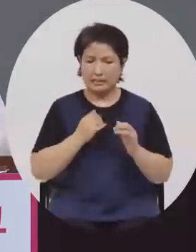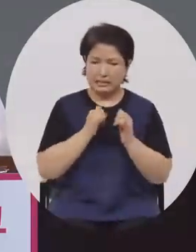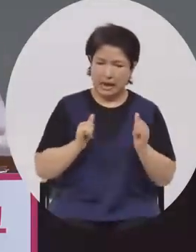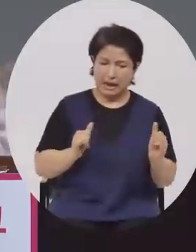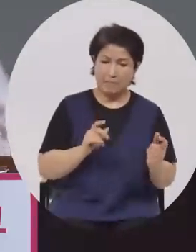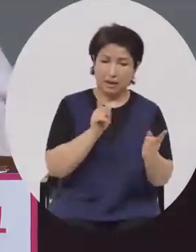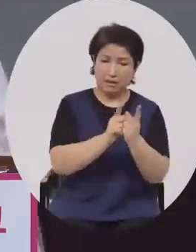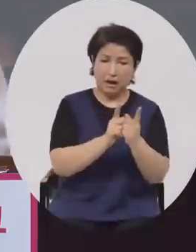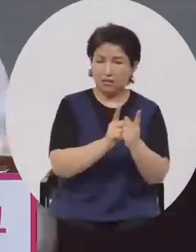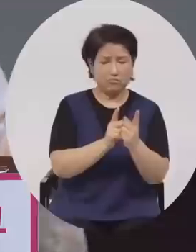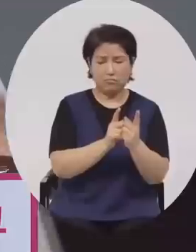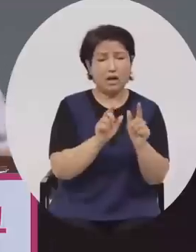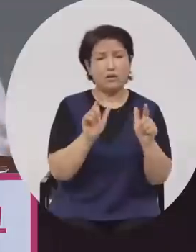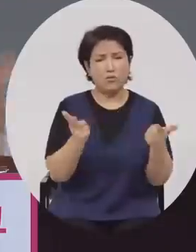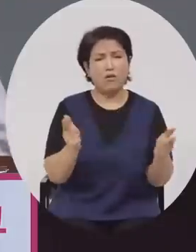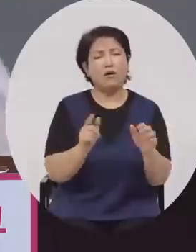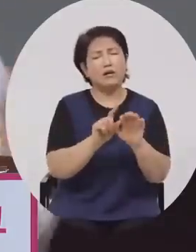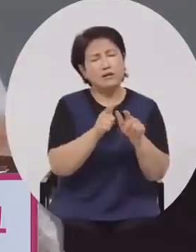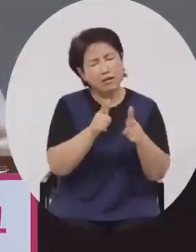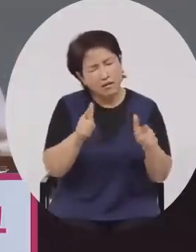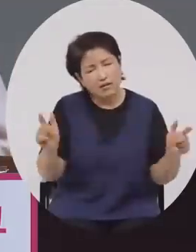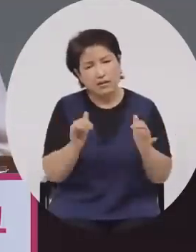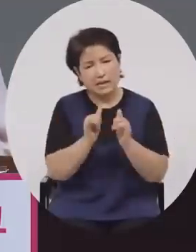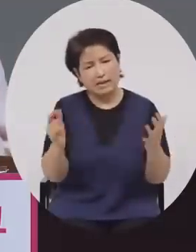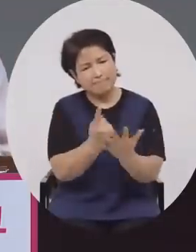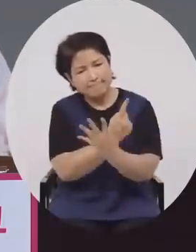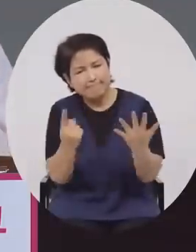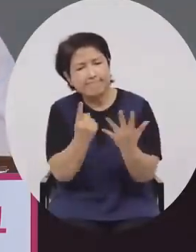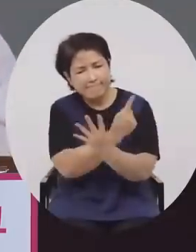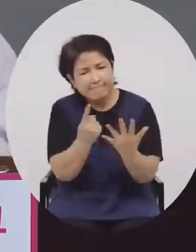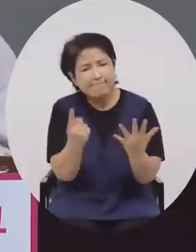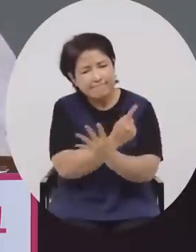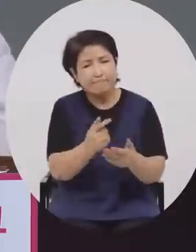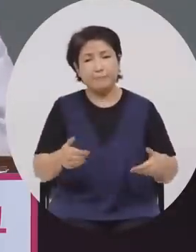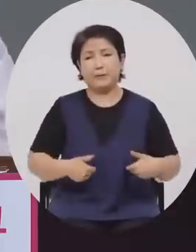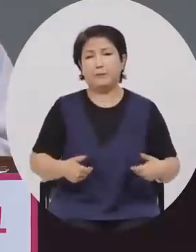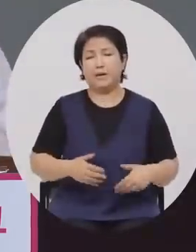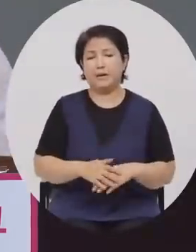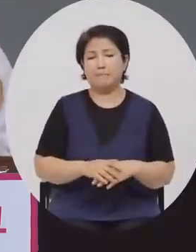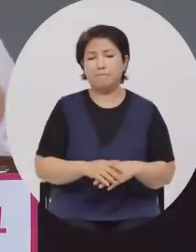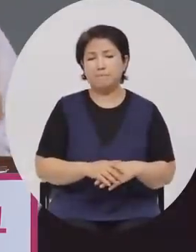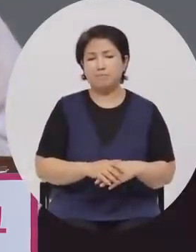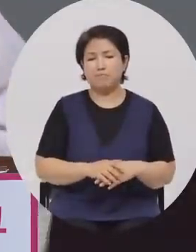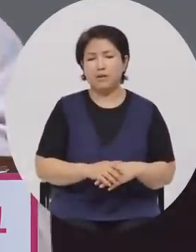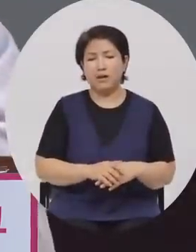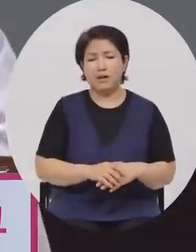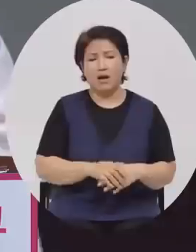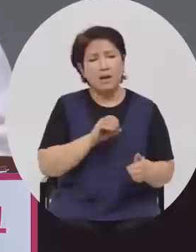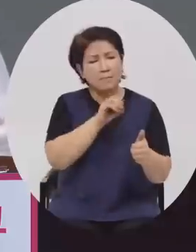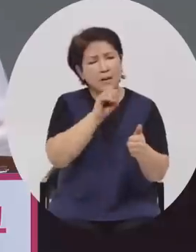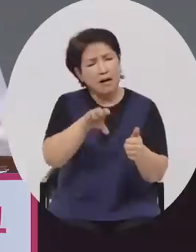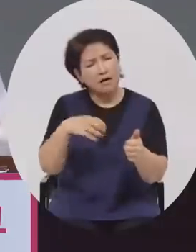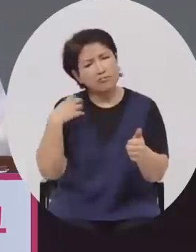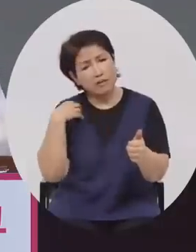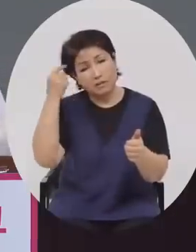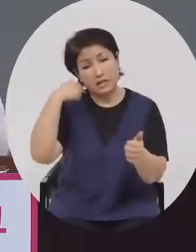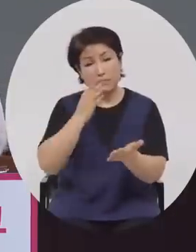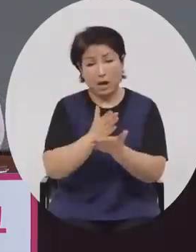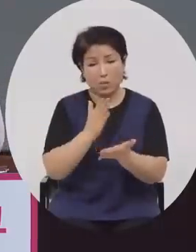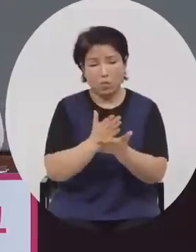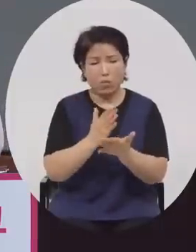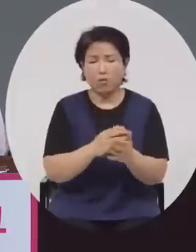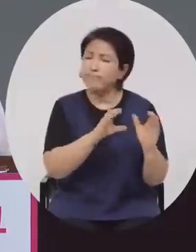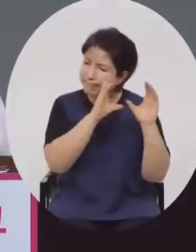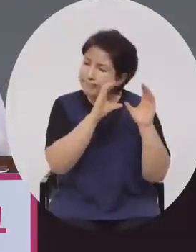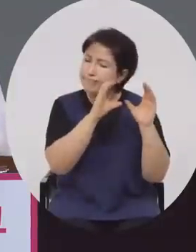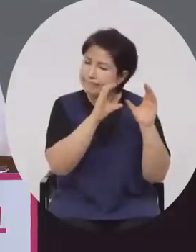말고 이 사람, 저 사람 자꾸 만나가 막 그냥 뭐 내가 막 말을 해야 된다 이런 생각하면 깨어가 들어주는 거야. 나술